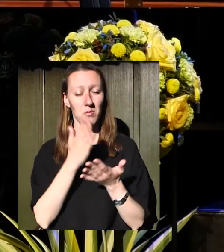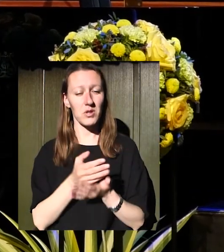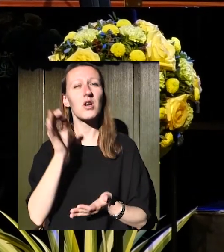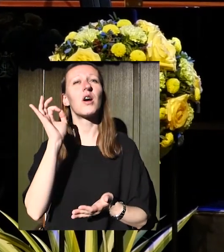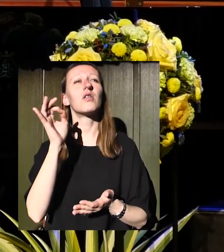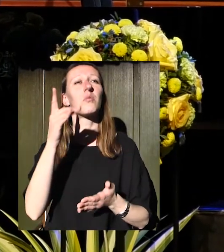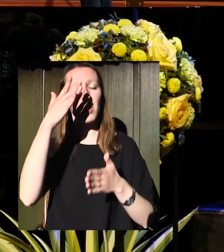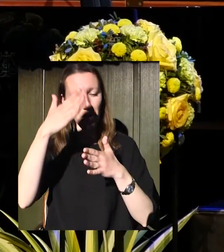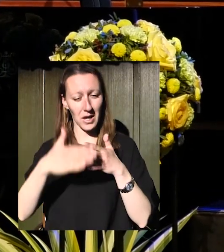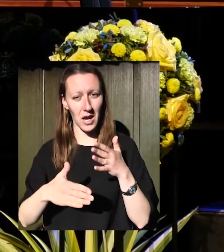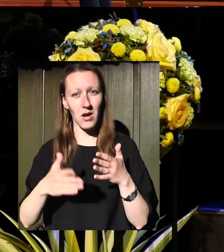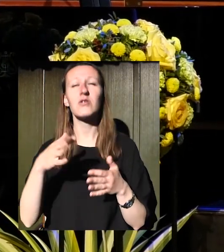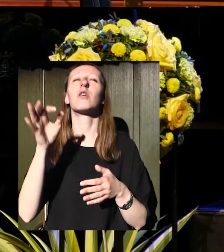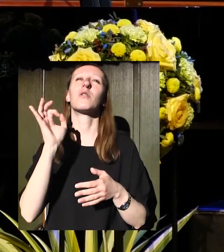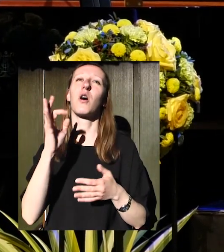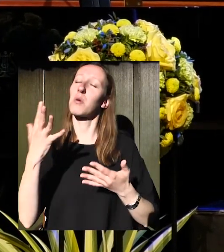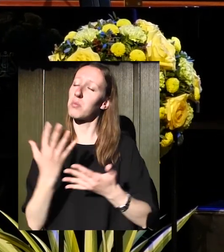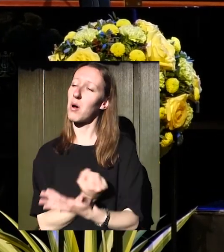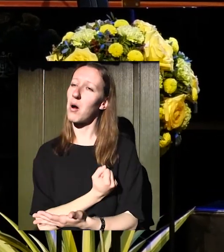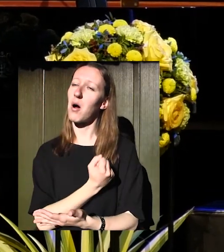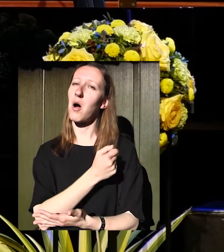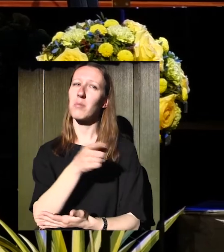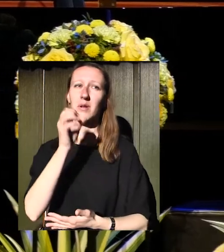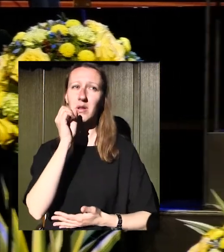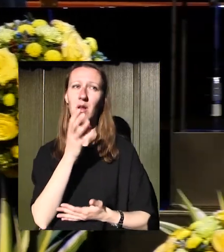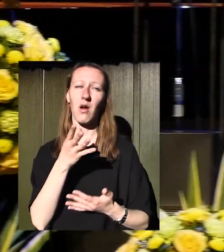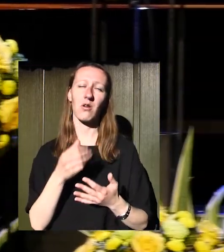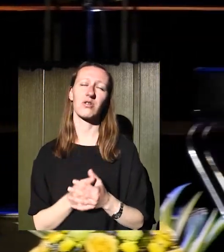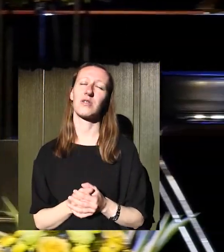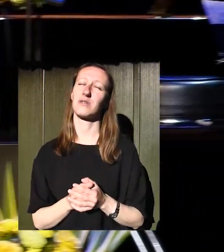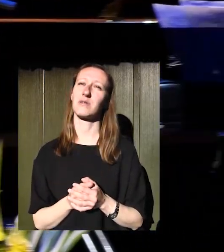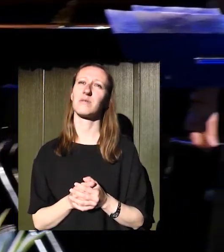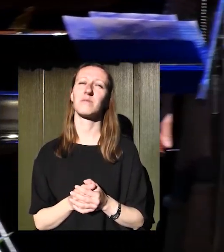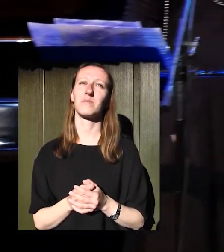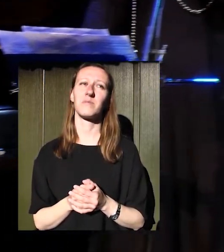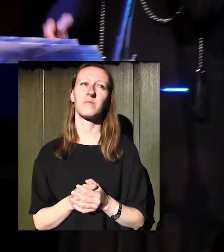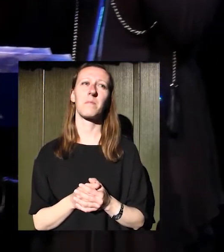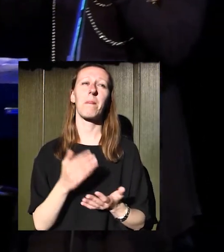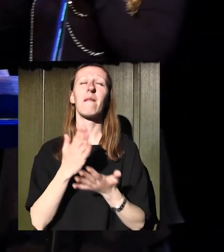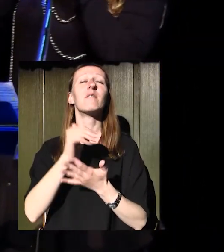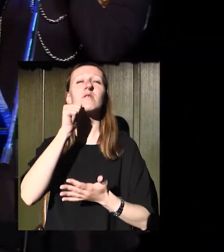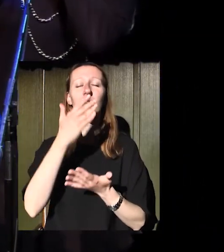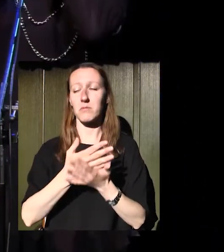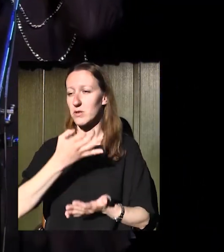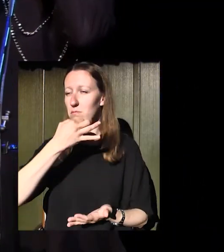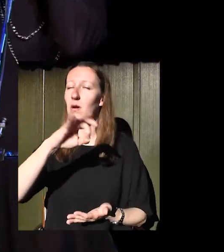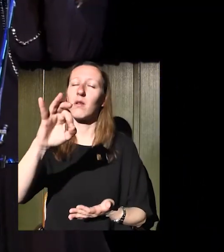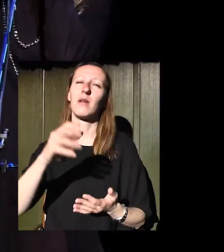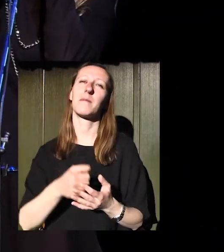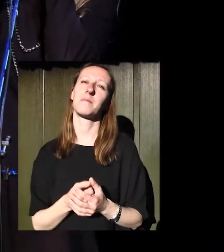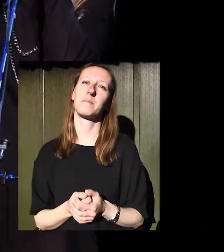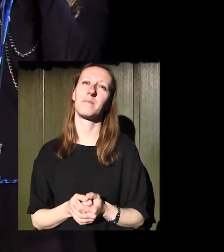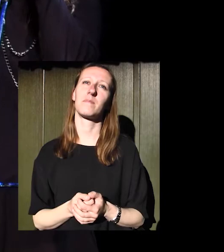Vjeruj, bit će dobro, na kraju će dobro pobjediti zlo. Ve sutra bit će